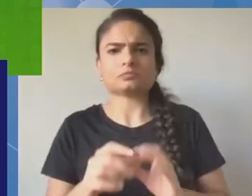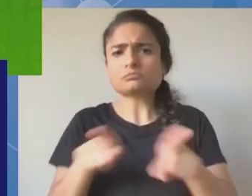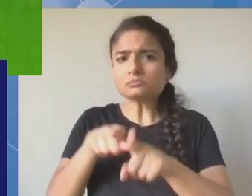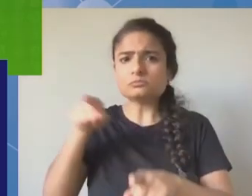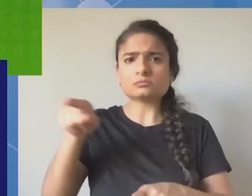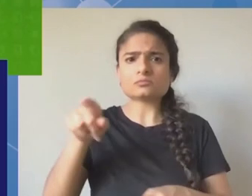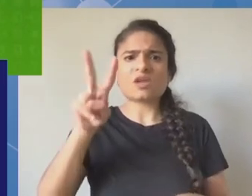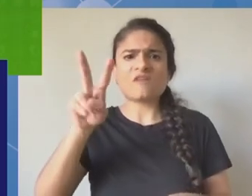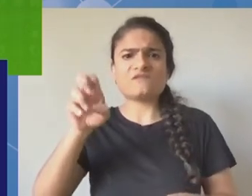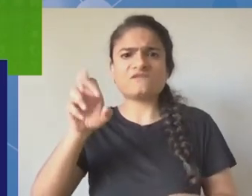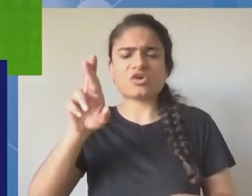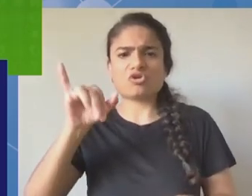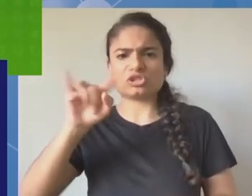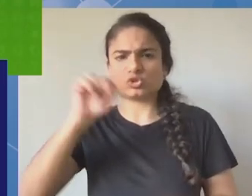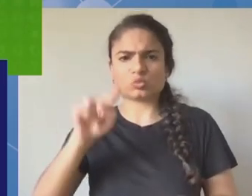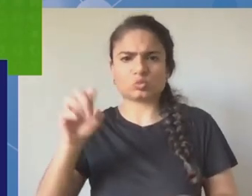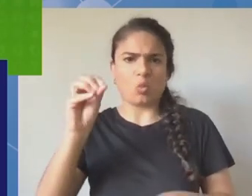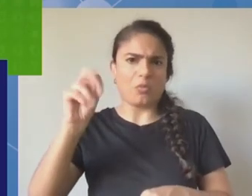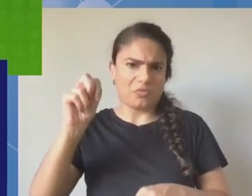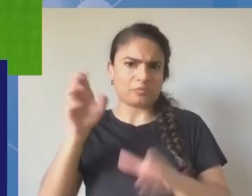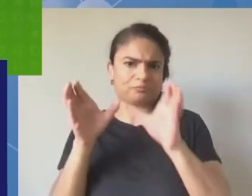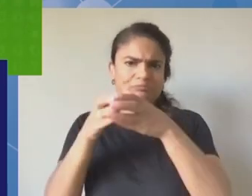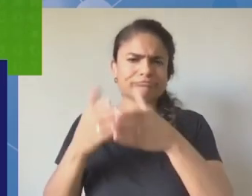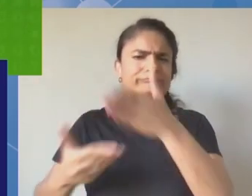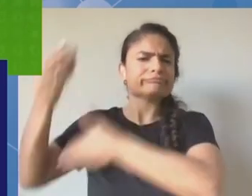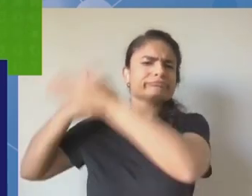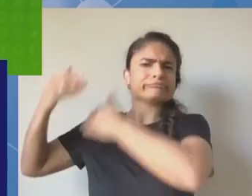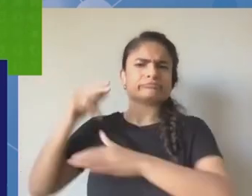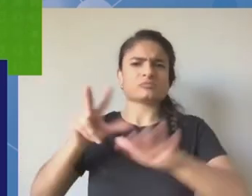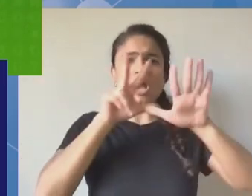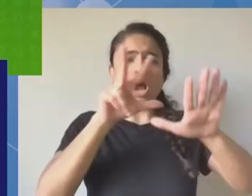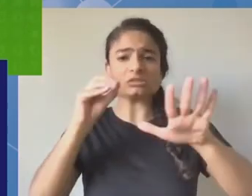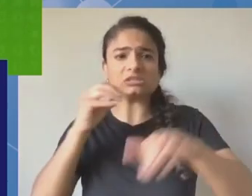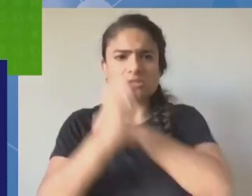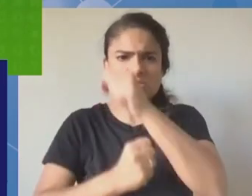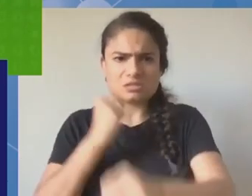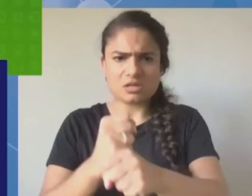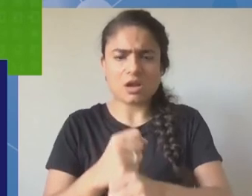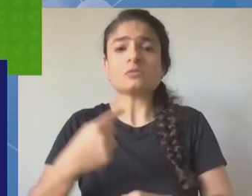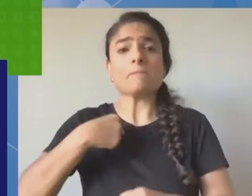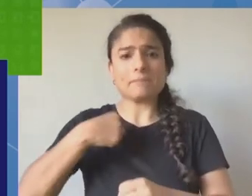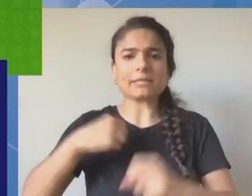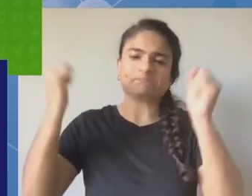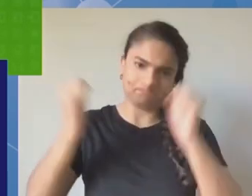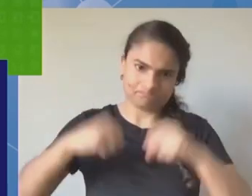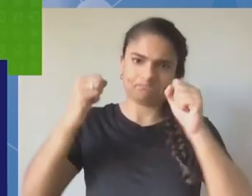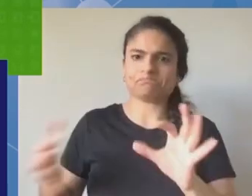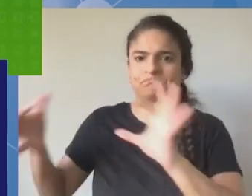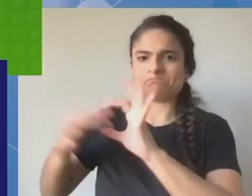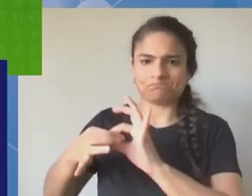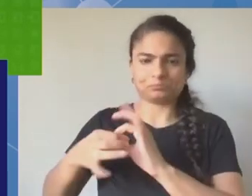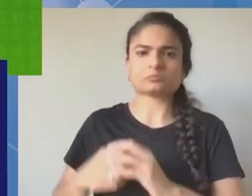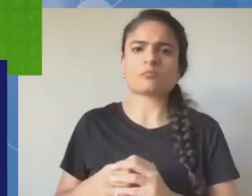我再次想说，我非常昂烈给大家说的内容。这个讨